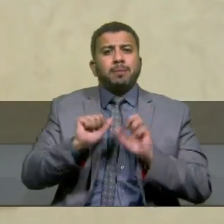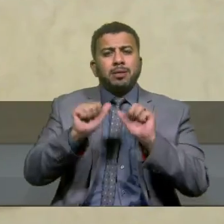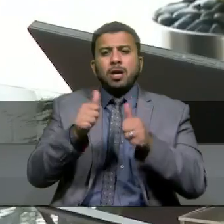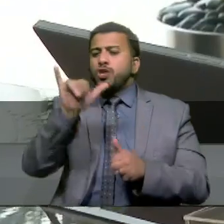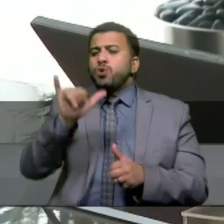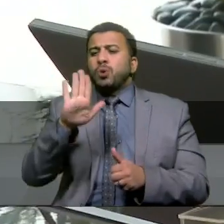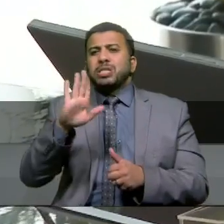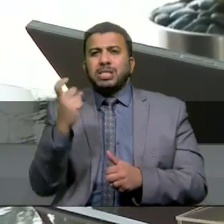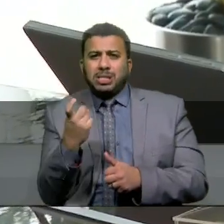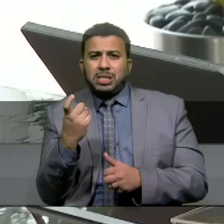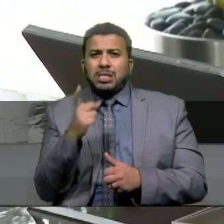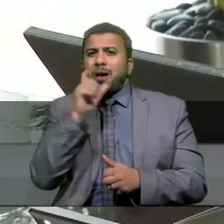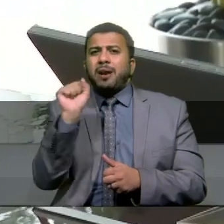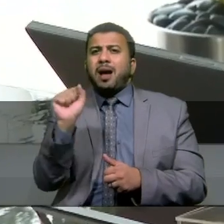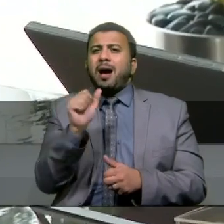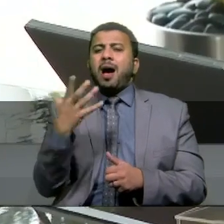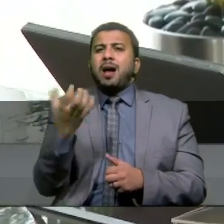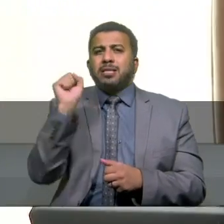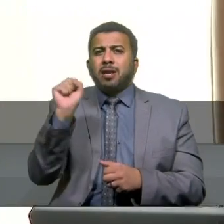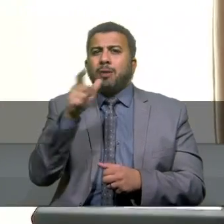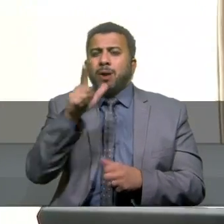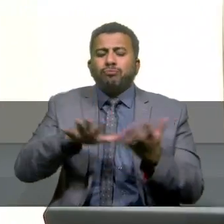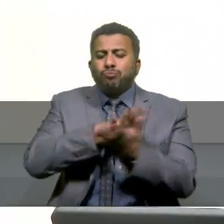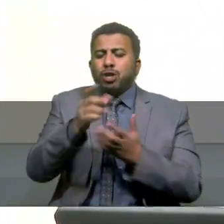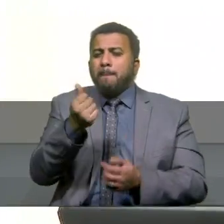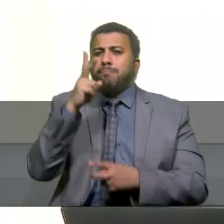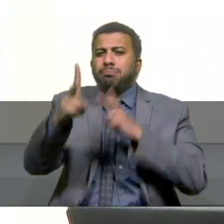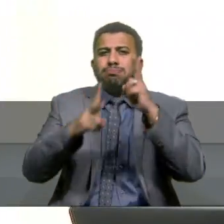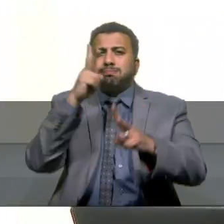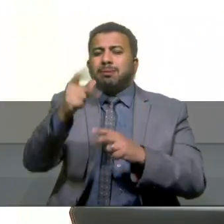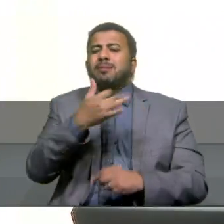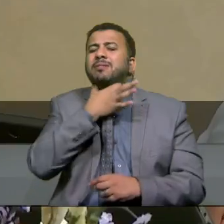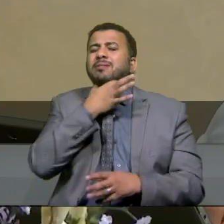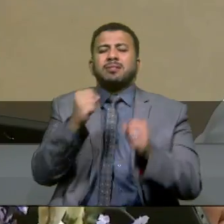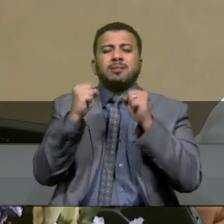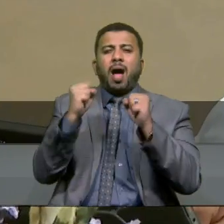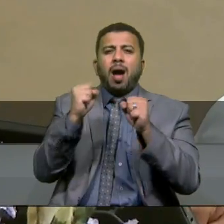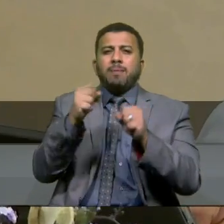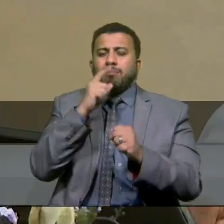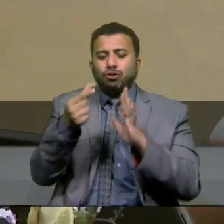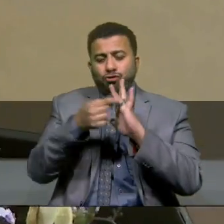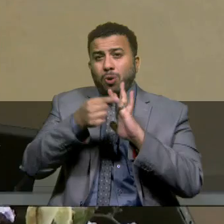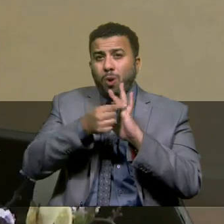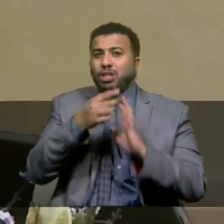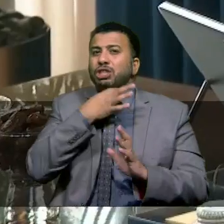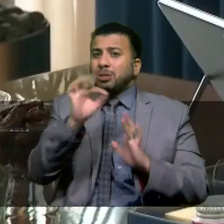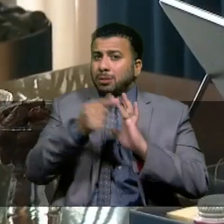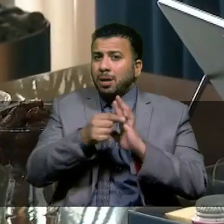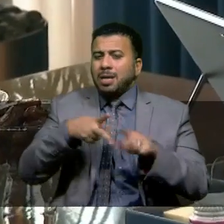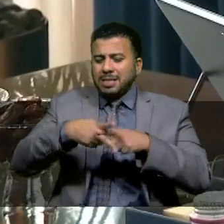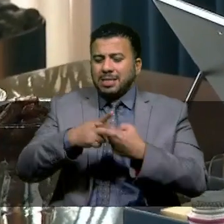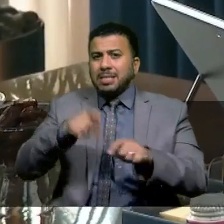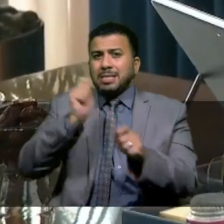لمبادرة يسر الخاصة بأصحاب القضايا المالية والمديونين، ودعم المقبلين على الزواج وعمل